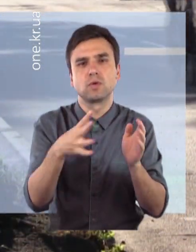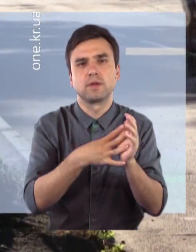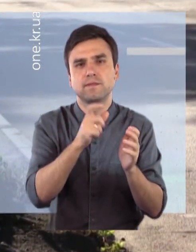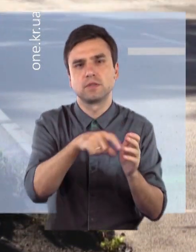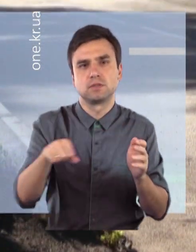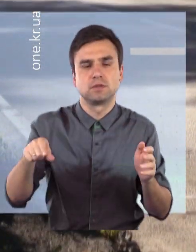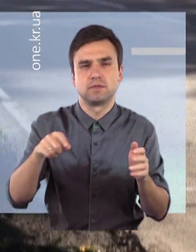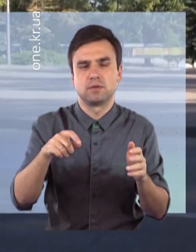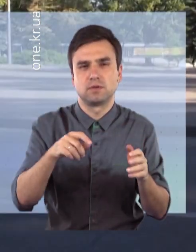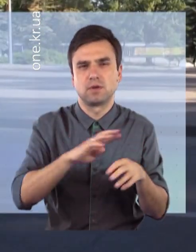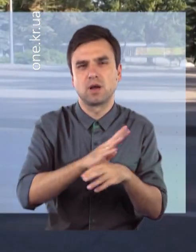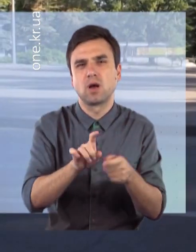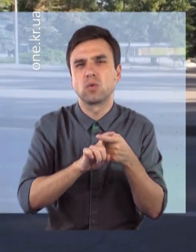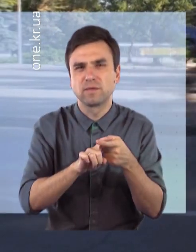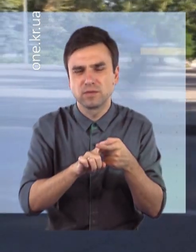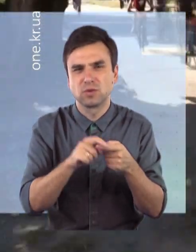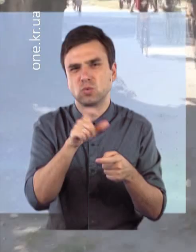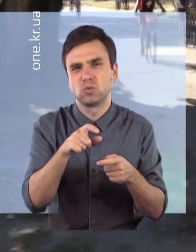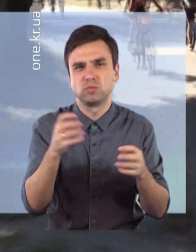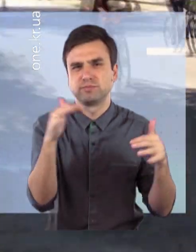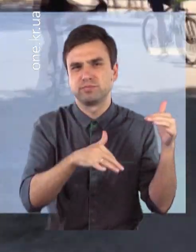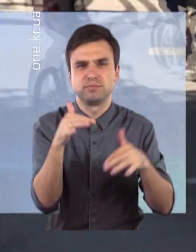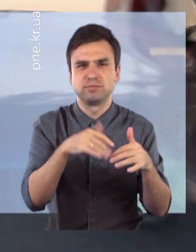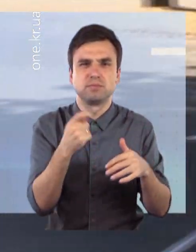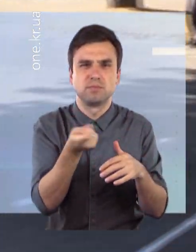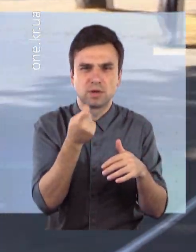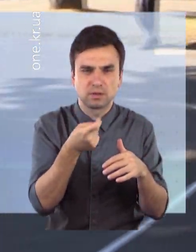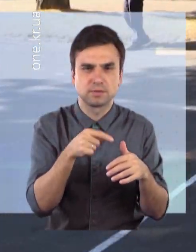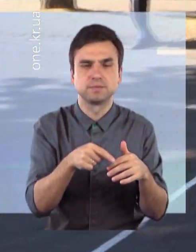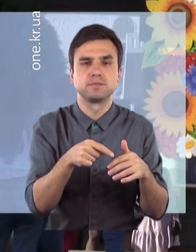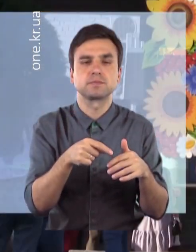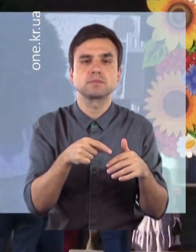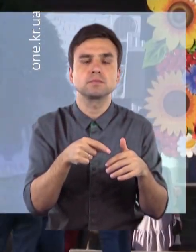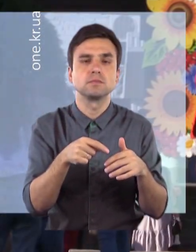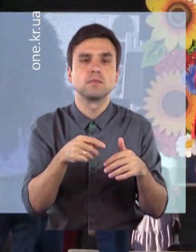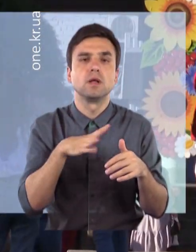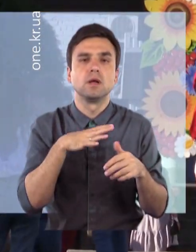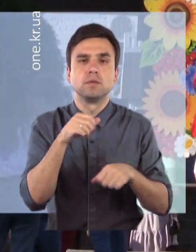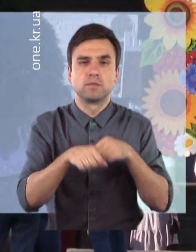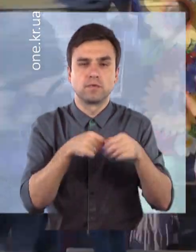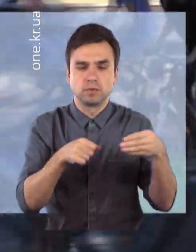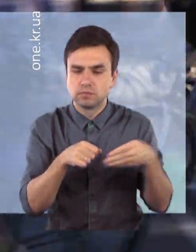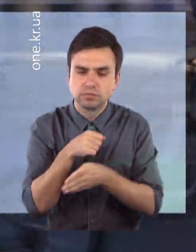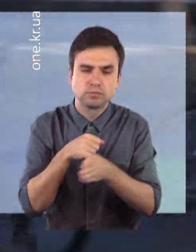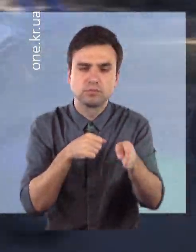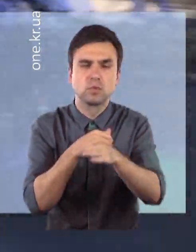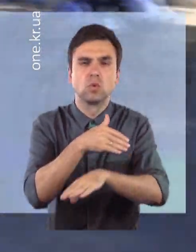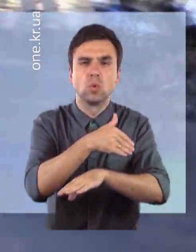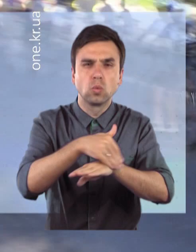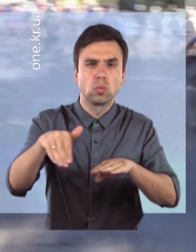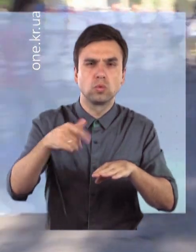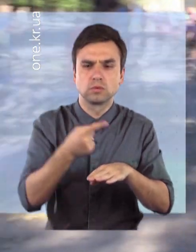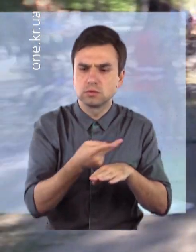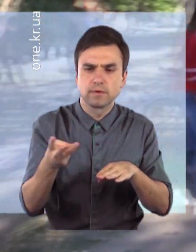лише 49 учасників. Дистанція для всіх однакова – 5 кілометрів. Маршрут розпочався від місцевого палацу культури. Вздовж вулиці